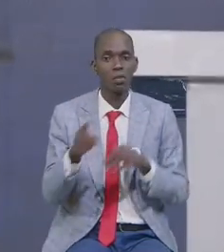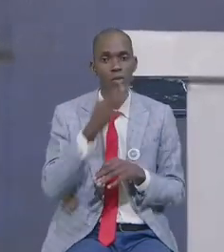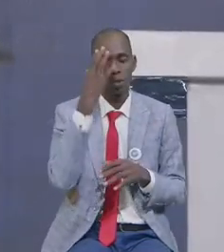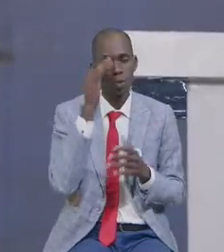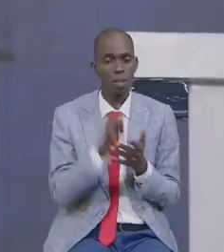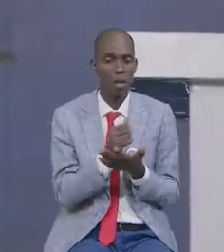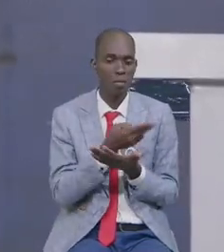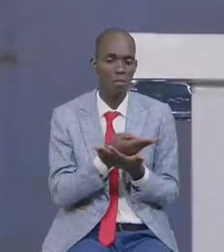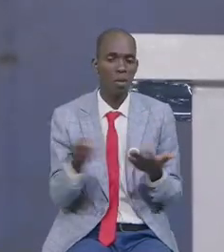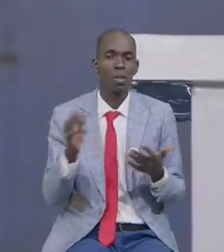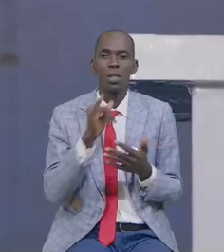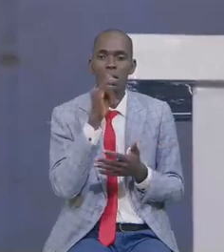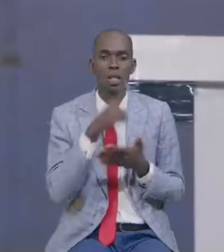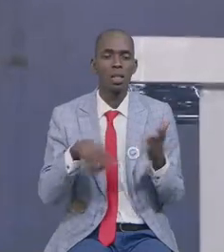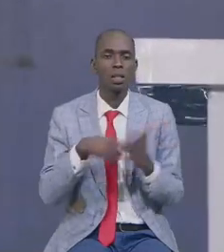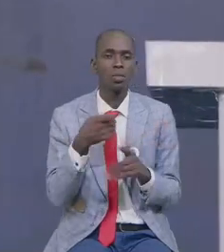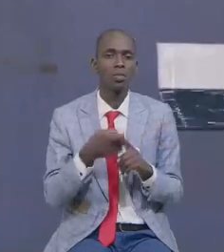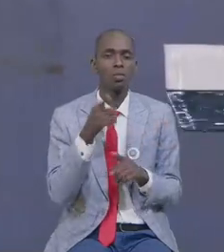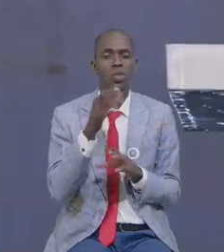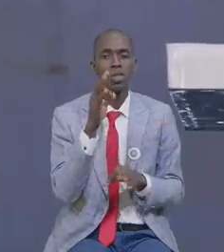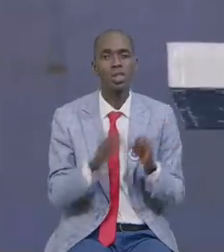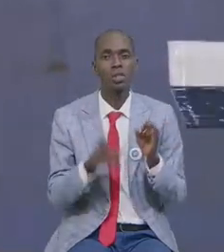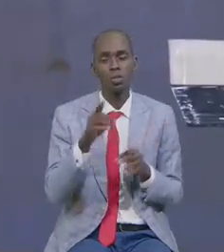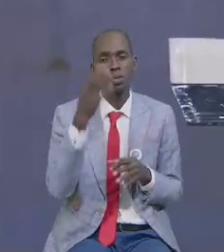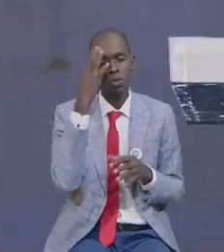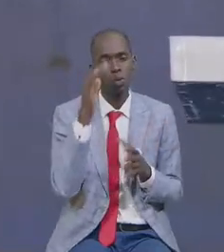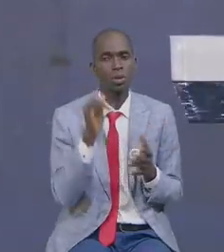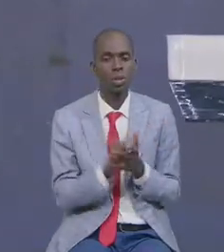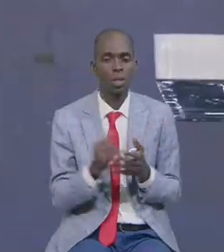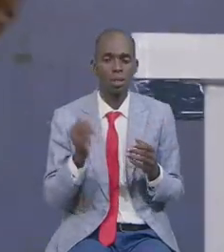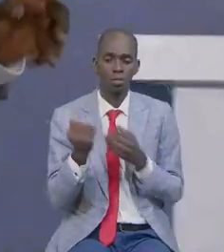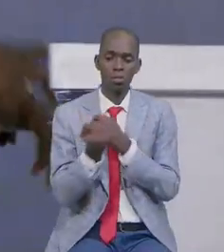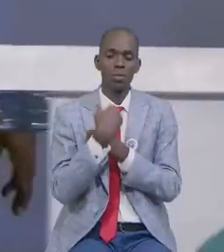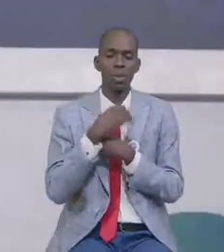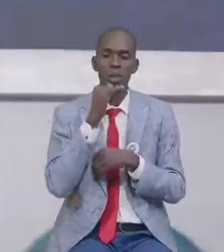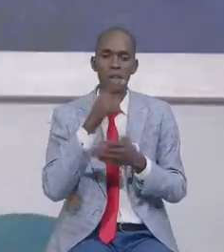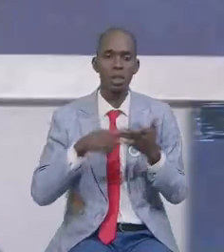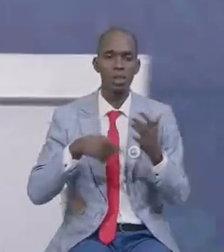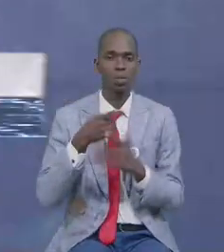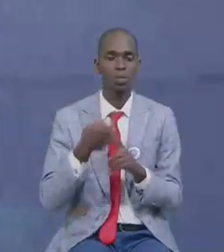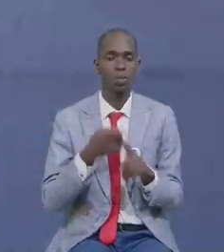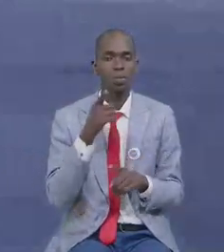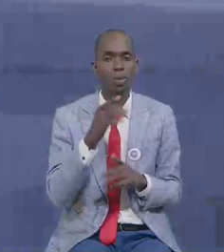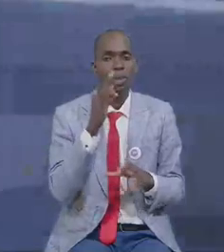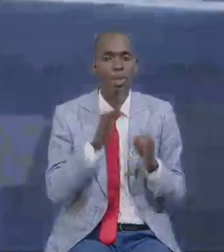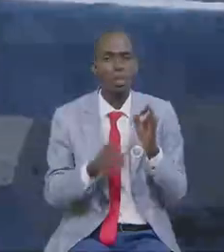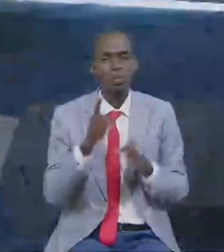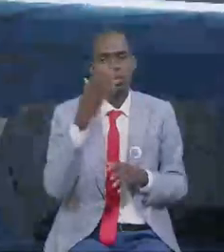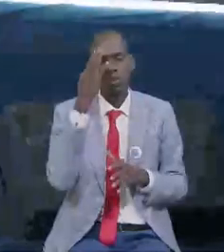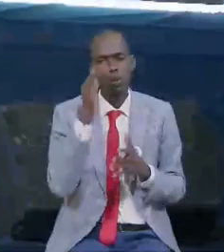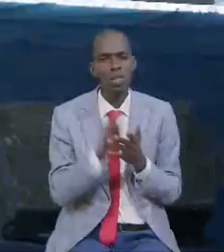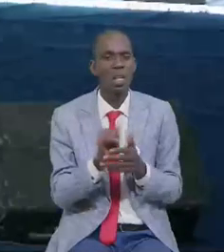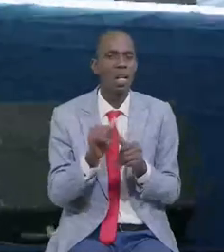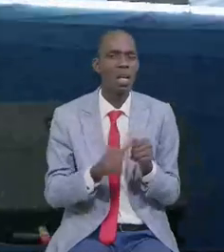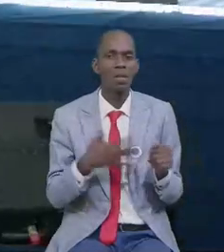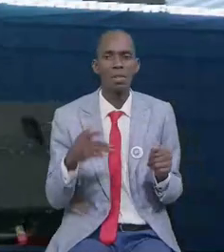est annulé de ta vie, si tu savais que la chaleur est annulée de ta vie, si tu savais